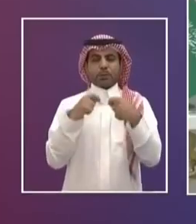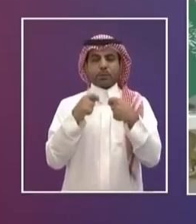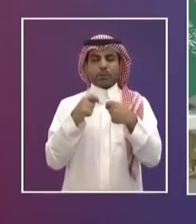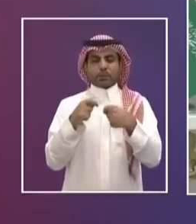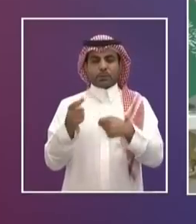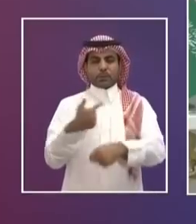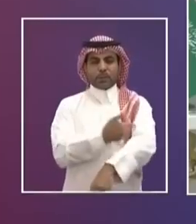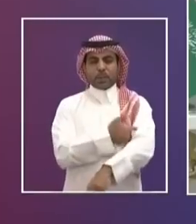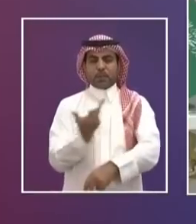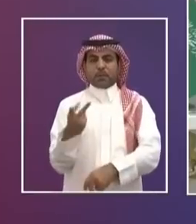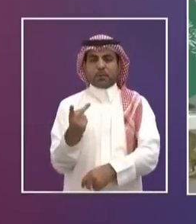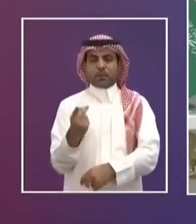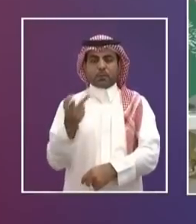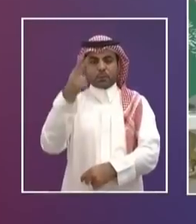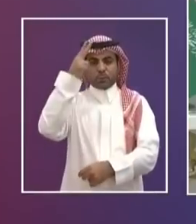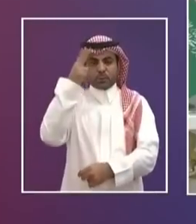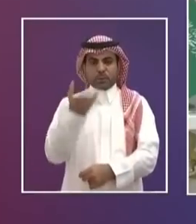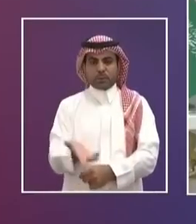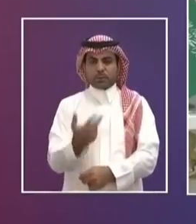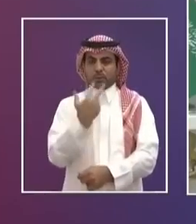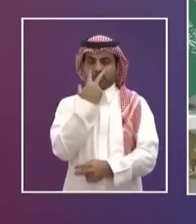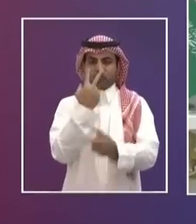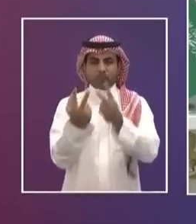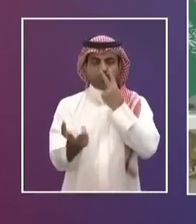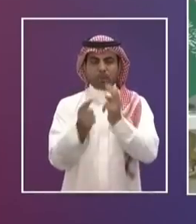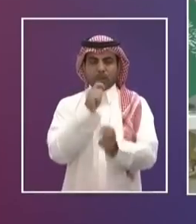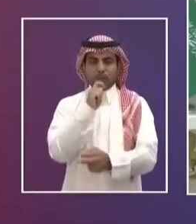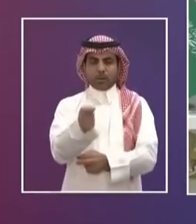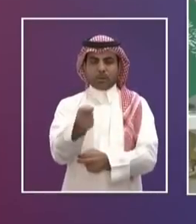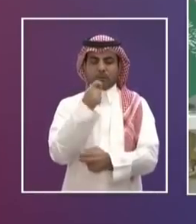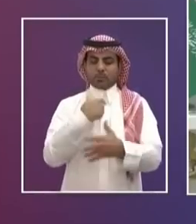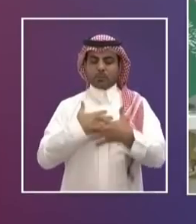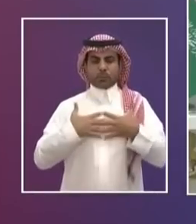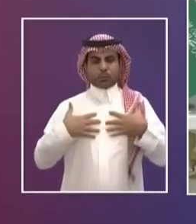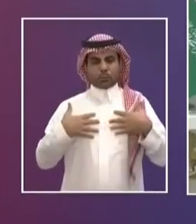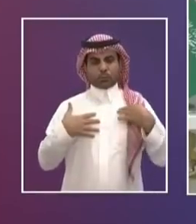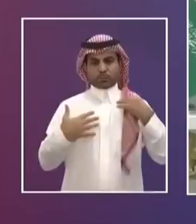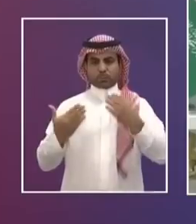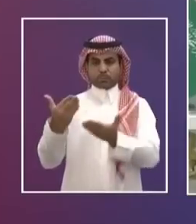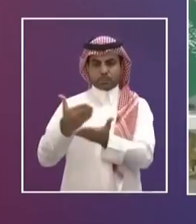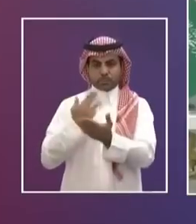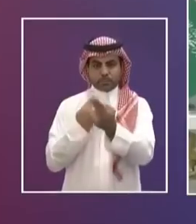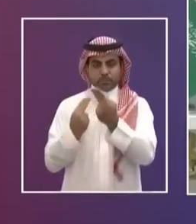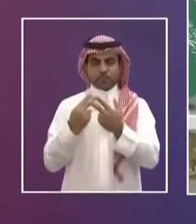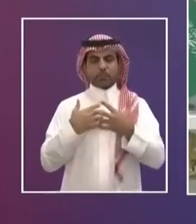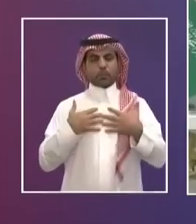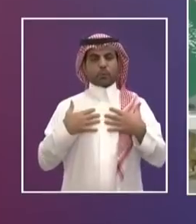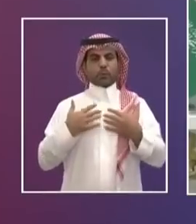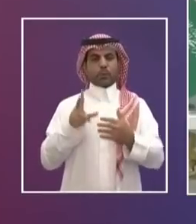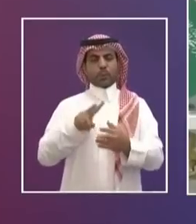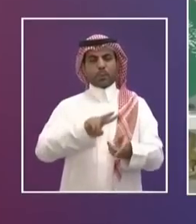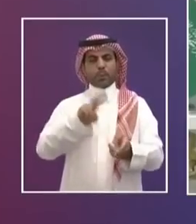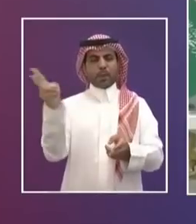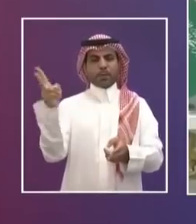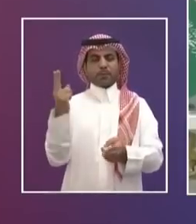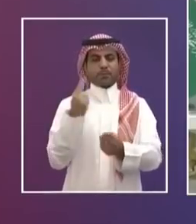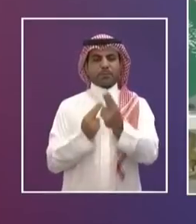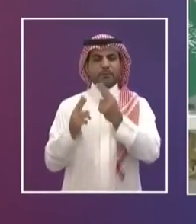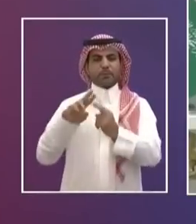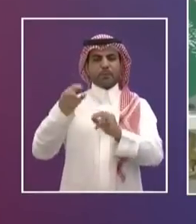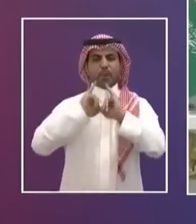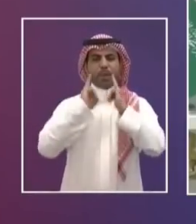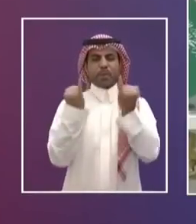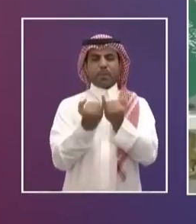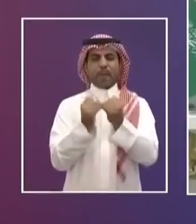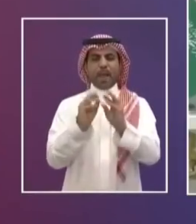الصحة والمسؤولين من المملكة العربية السعودية هي تصريحات مبشرة ومطمئنة، بينما من يستمع إلى تصريحات